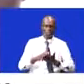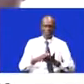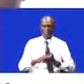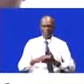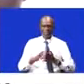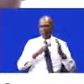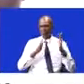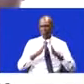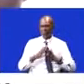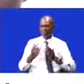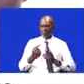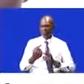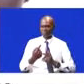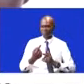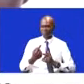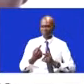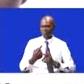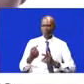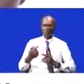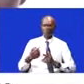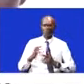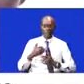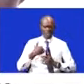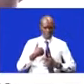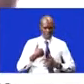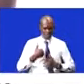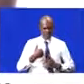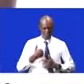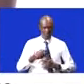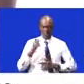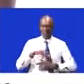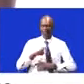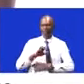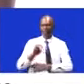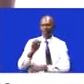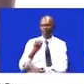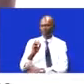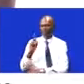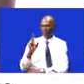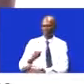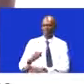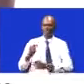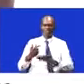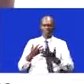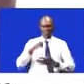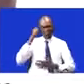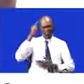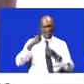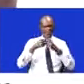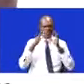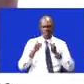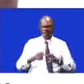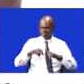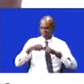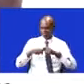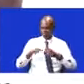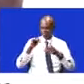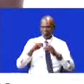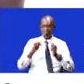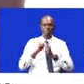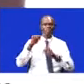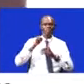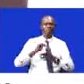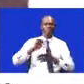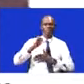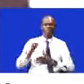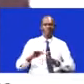pile. Tie wang'a yo moro ma pesoda en lam to sano kunyore mi Woman Rough Road to en ei taon kech wang'a